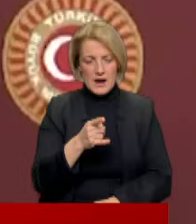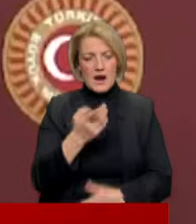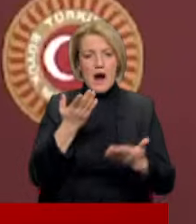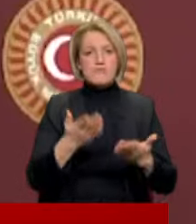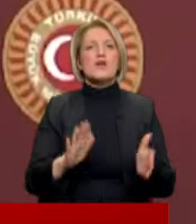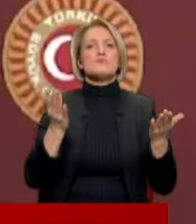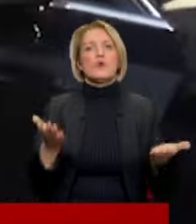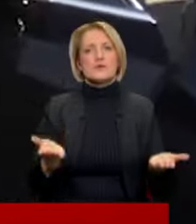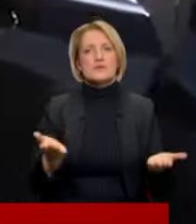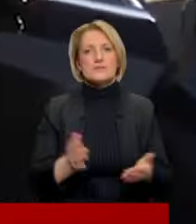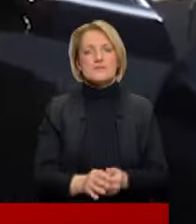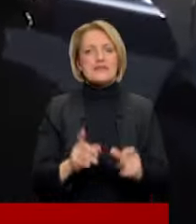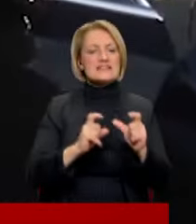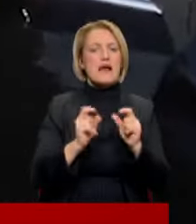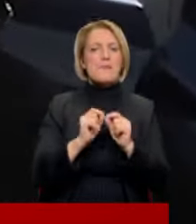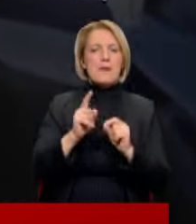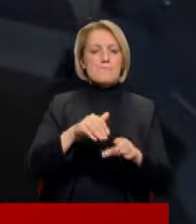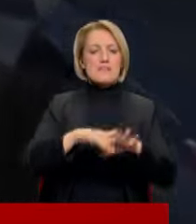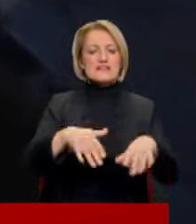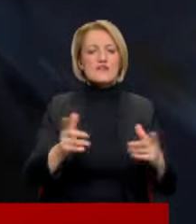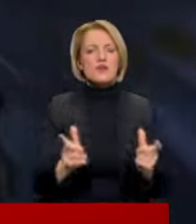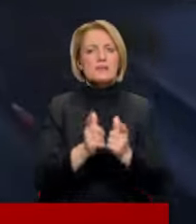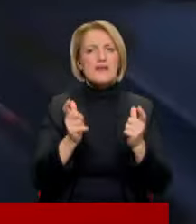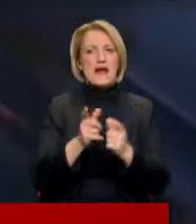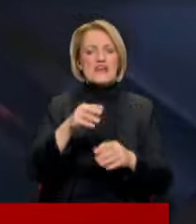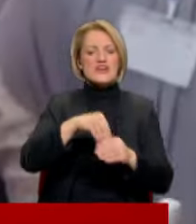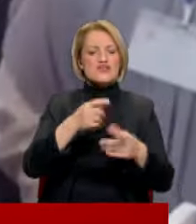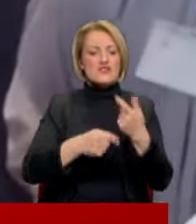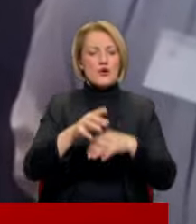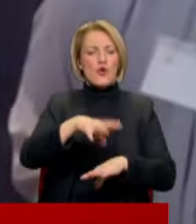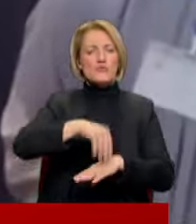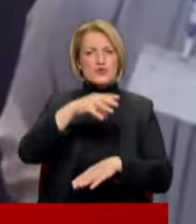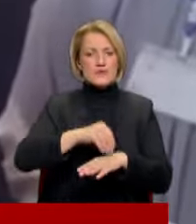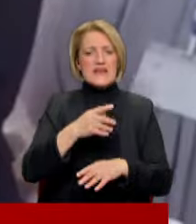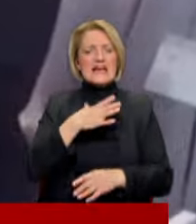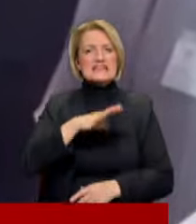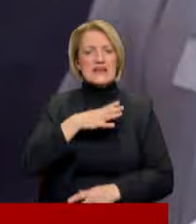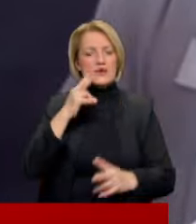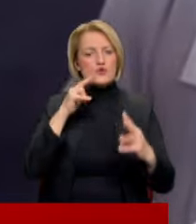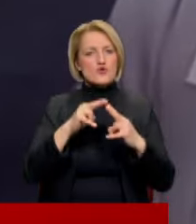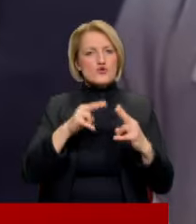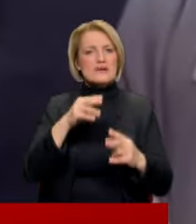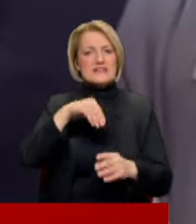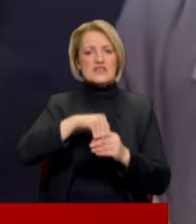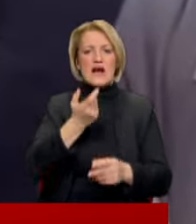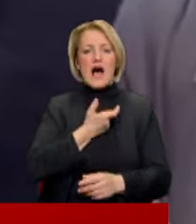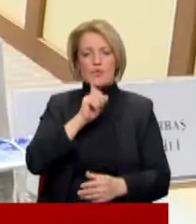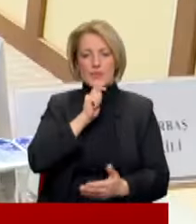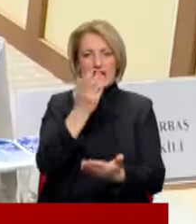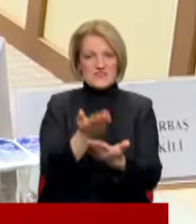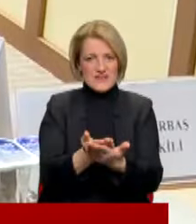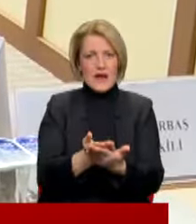rıza vermedi. Serkan Bayram mecliste toplanan İçişleri Komisyonu'nda talebinin görüşülmesi için verdiği kanun teklifine tüm